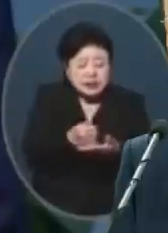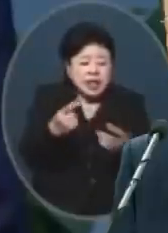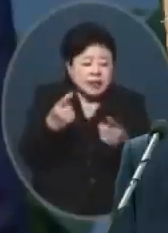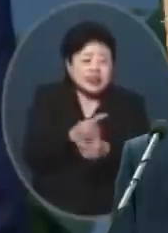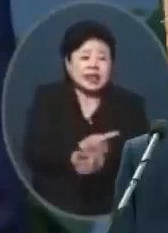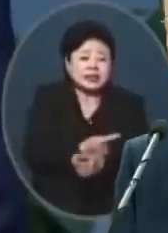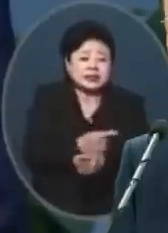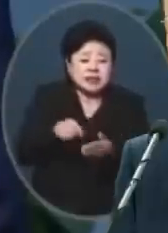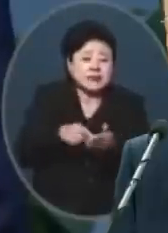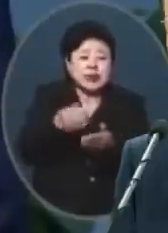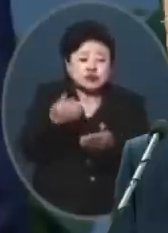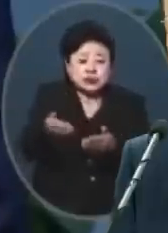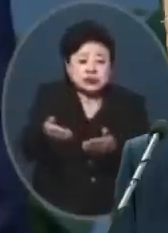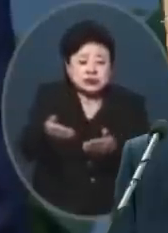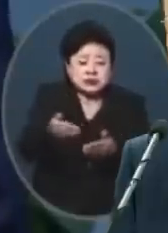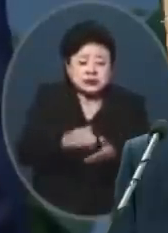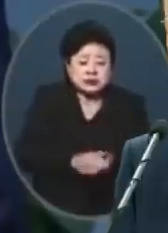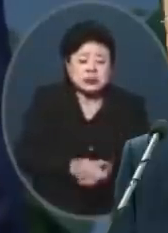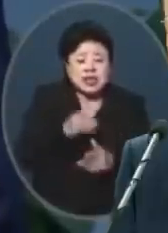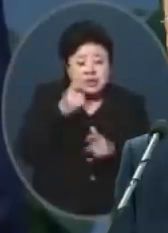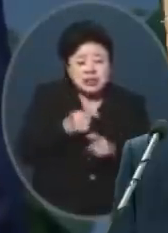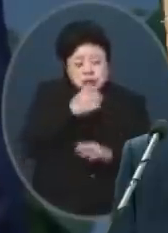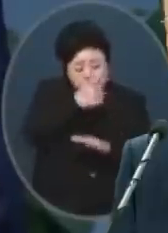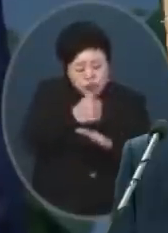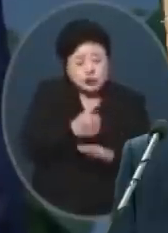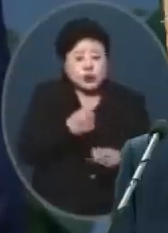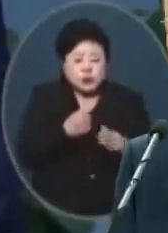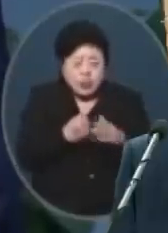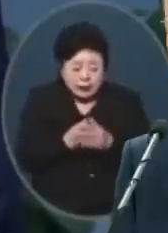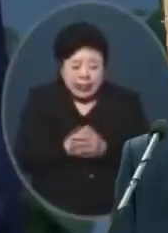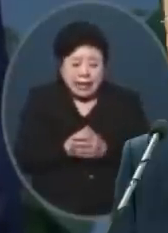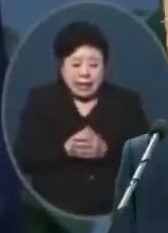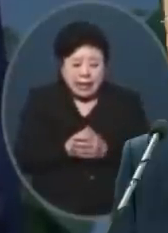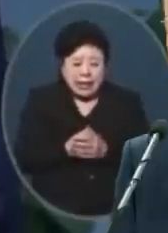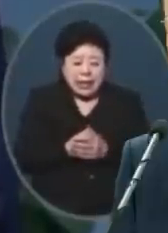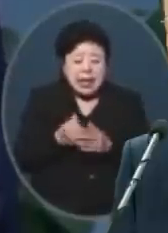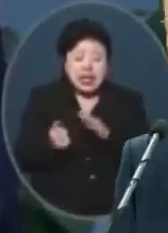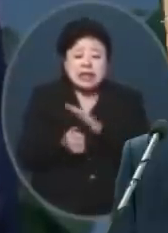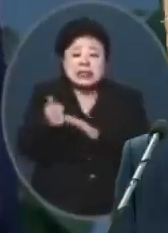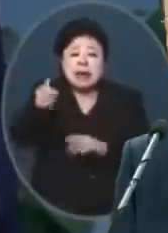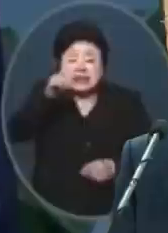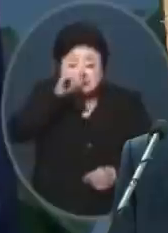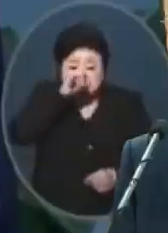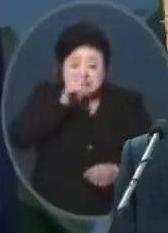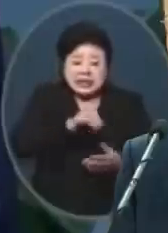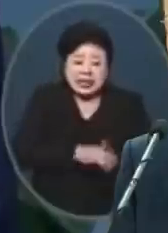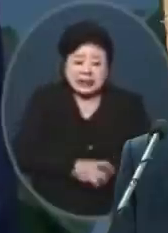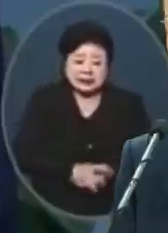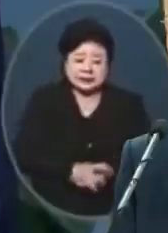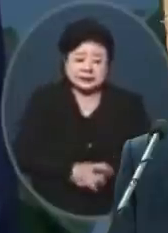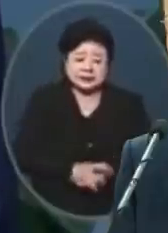대신 탕감해 준 예수 그리스도 때문에 희망이